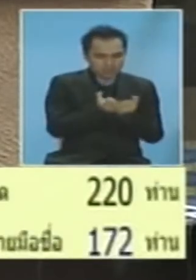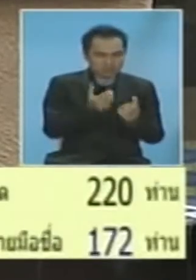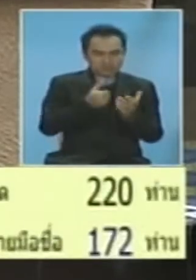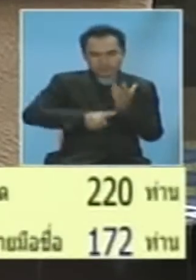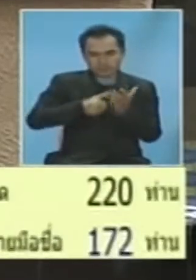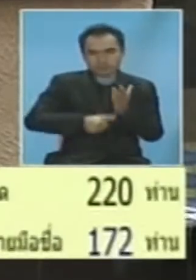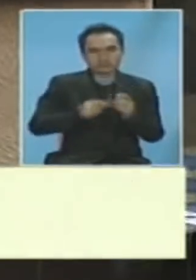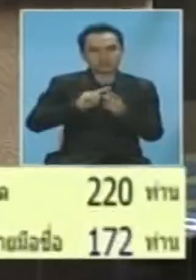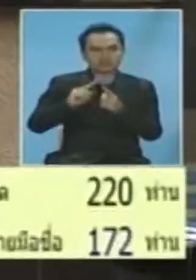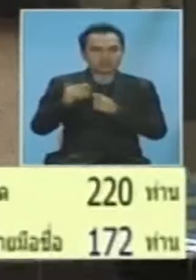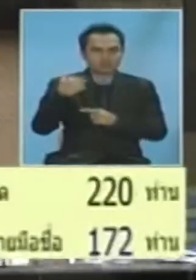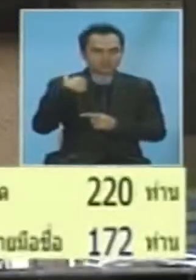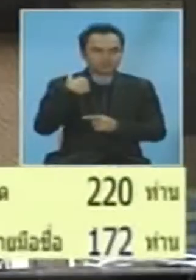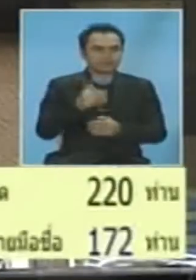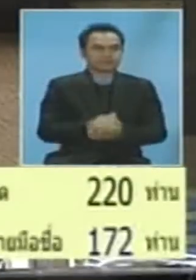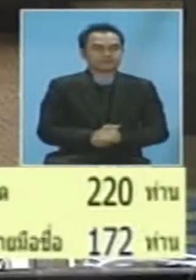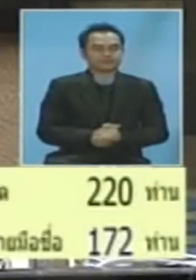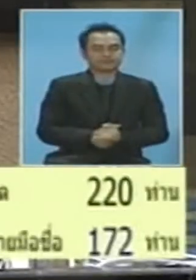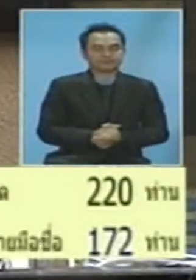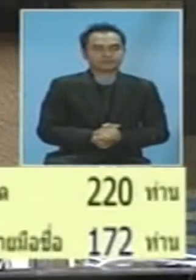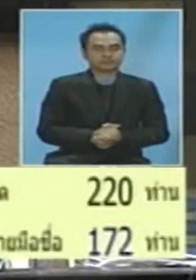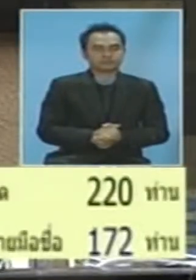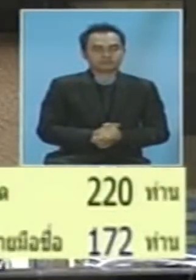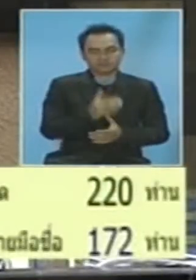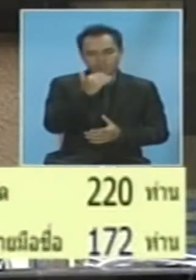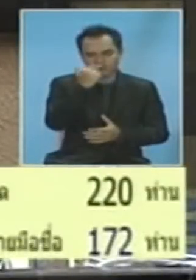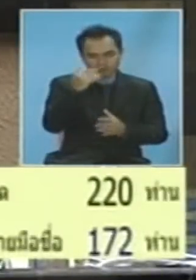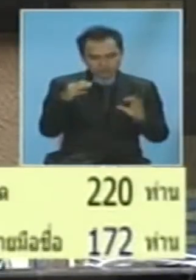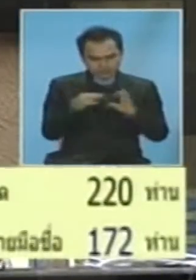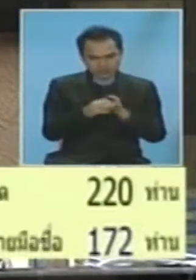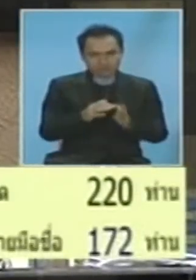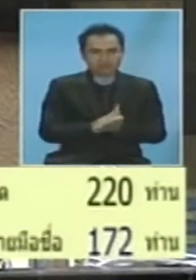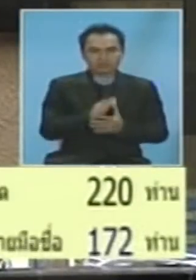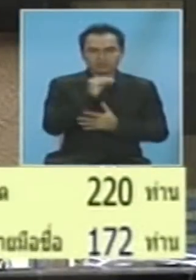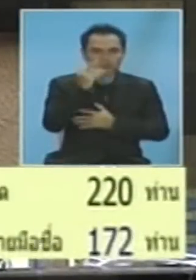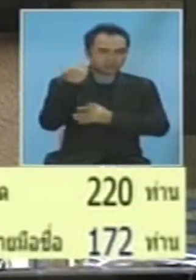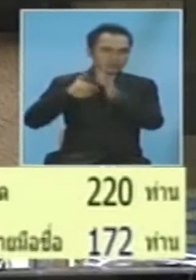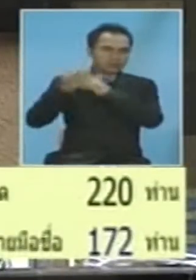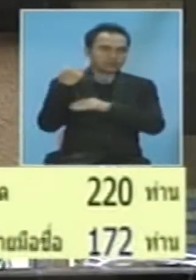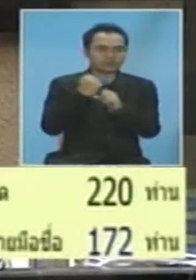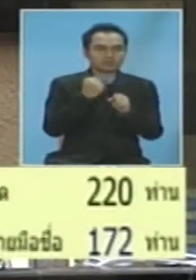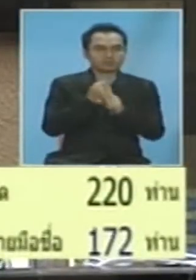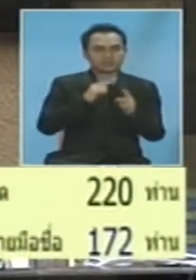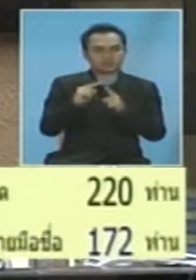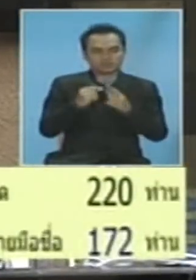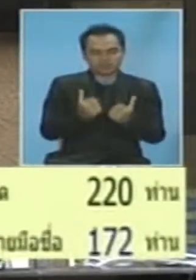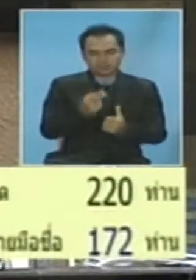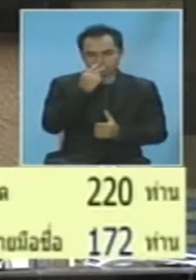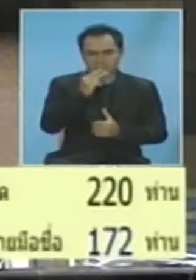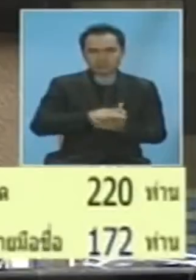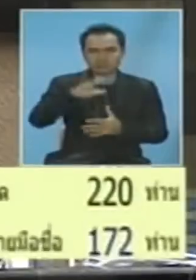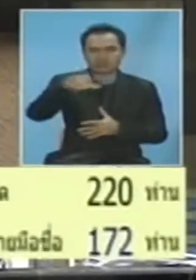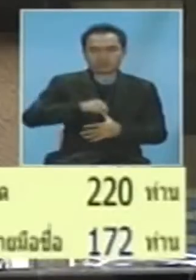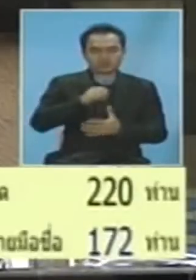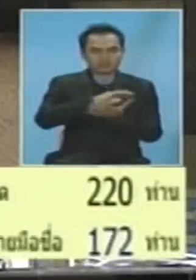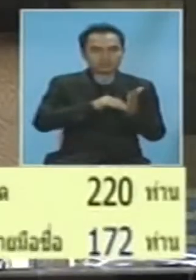ซึ่งความเป็นมานั้นมาจากนโย